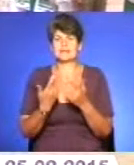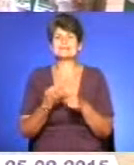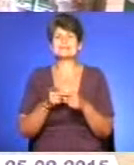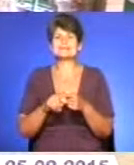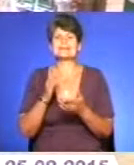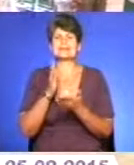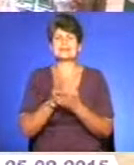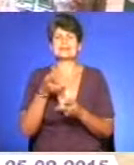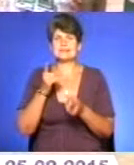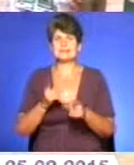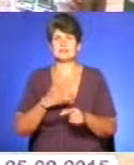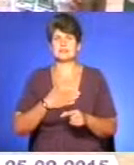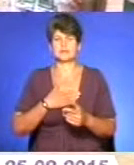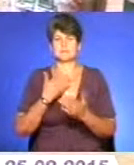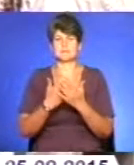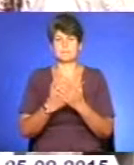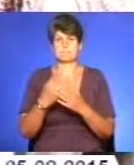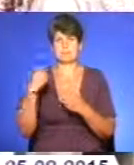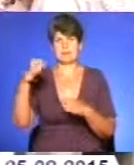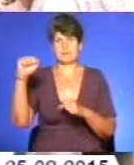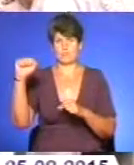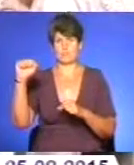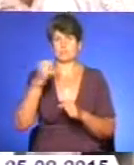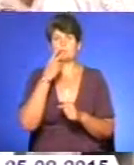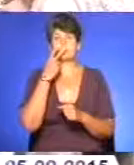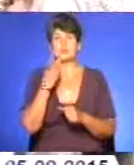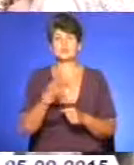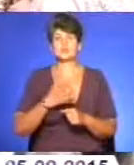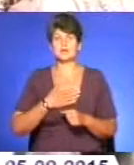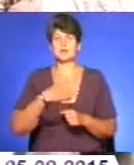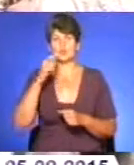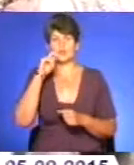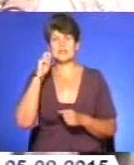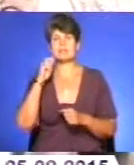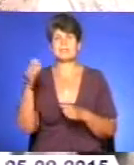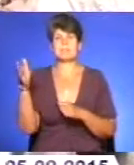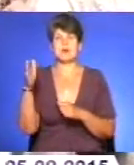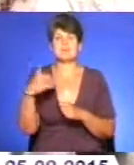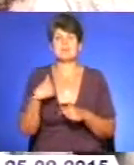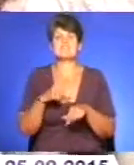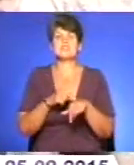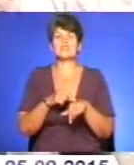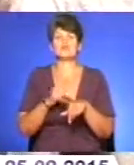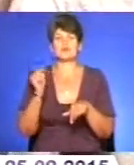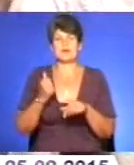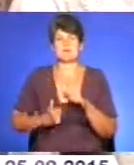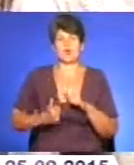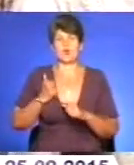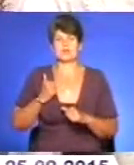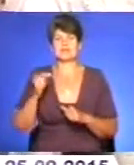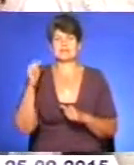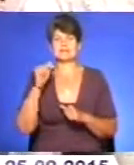дійсно наше знамено перемоги. Бачачи наш український прапор, ми відчуваємо гордість за те, що